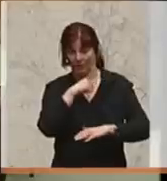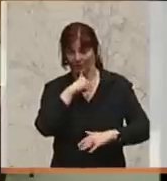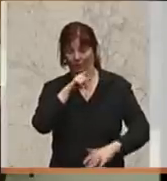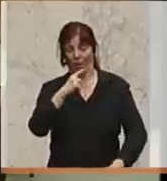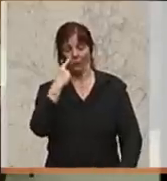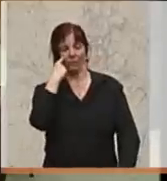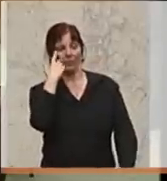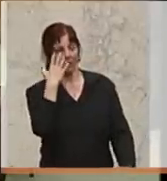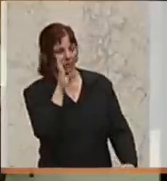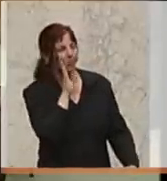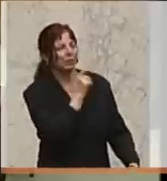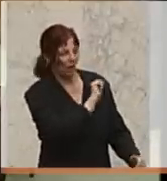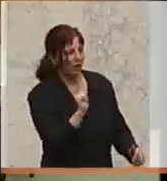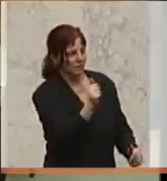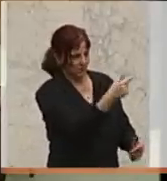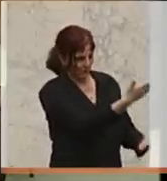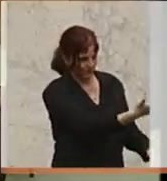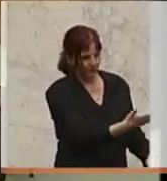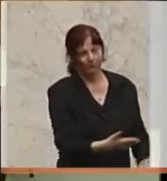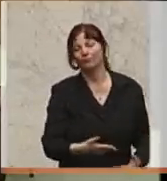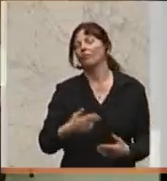Herr Staatssekretär.